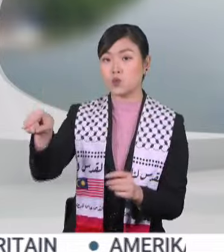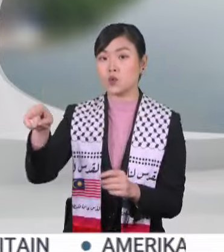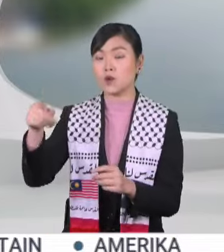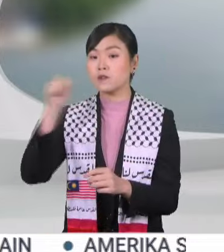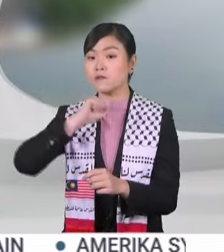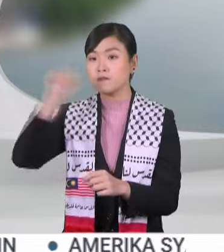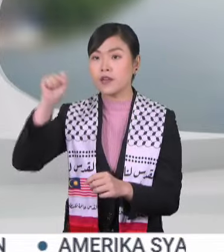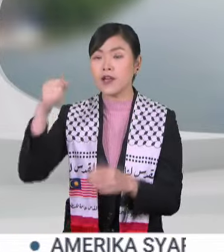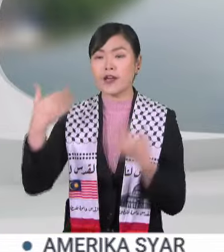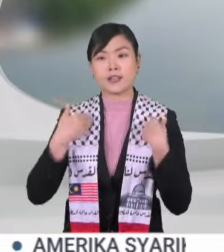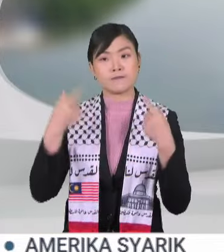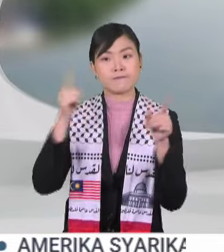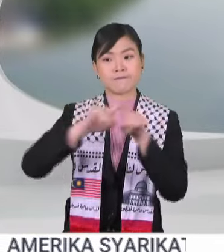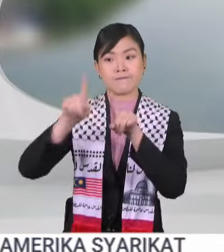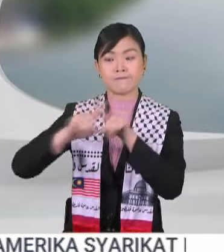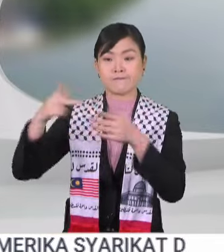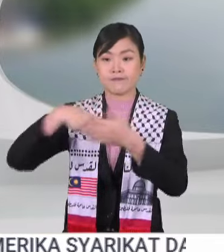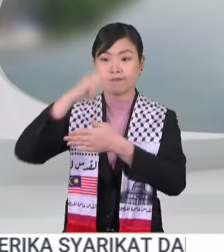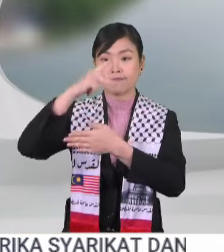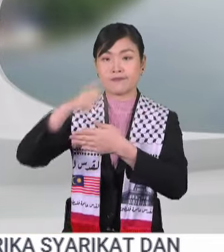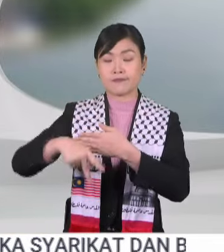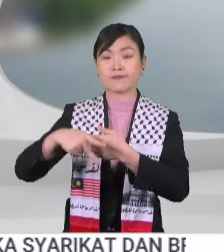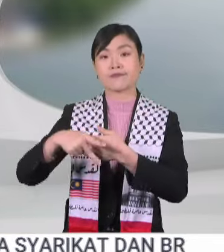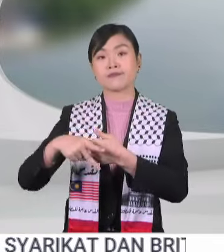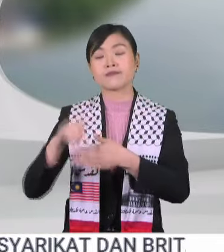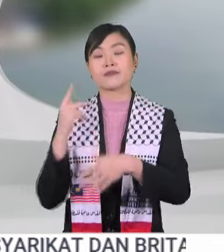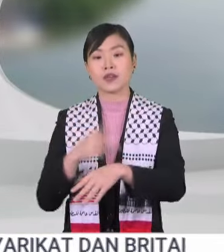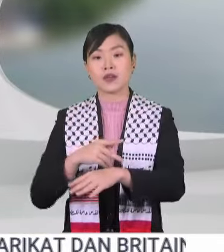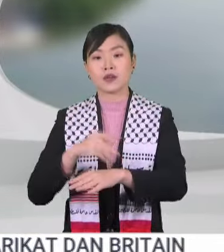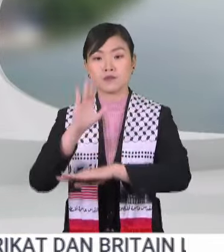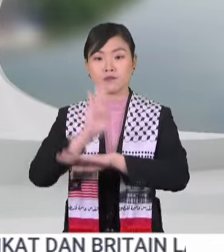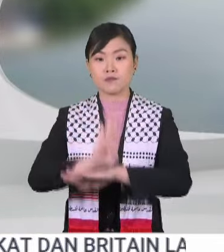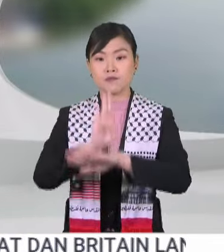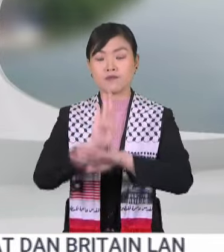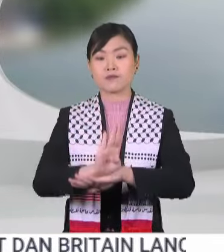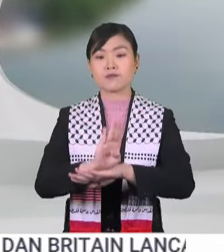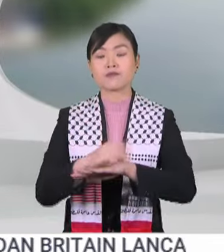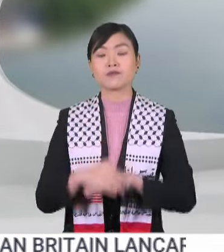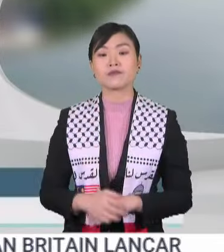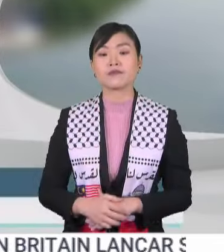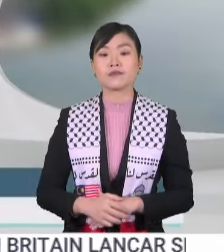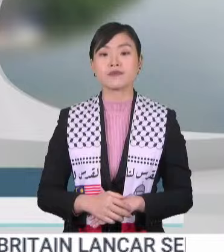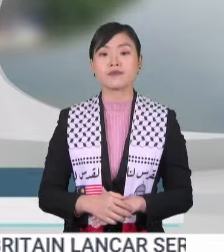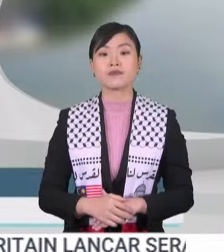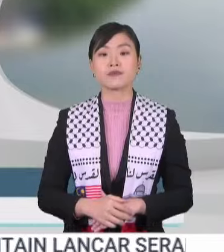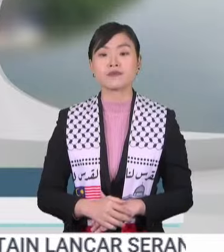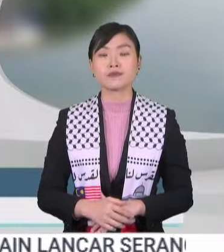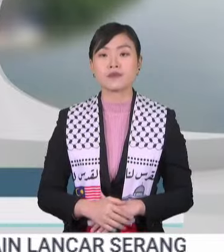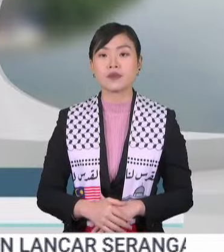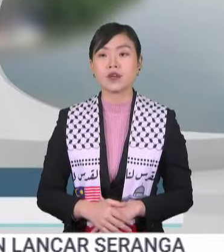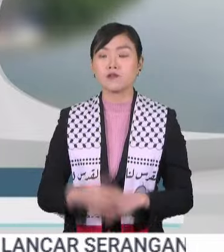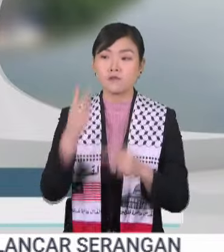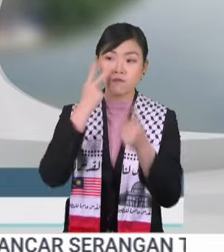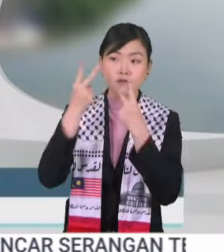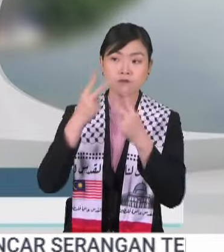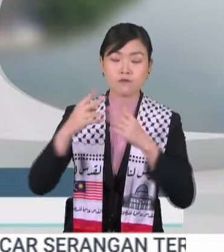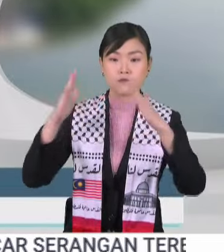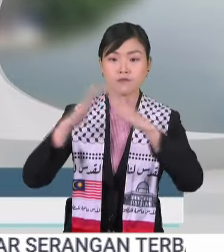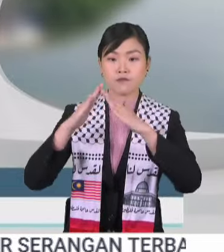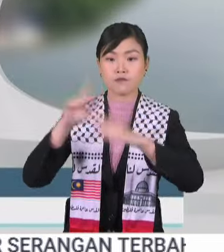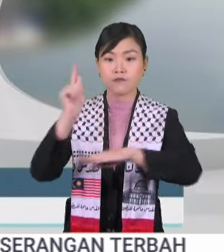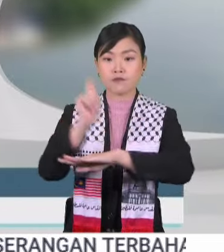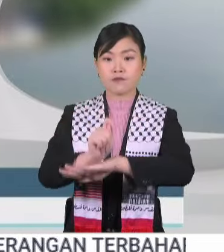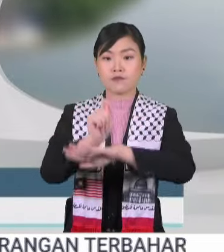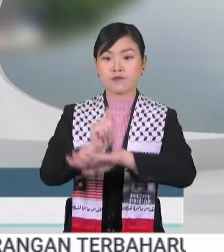dengan pelbagai program kebudayaan di mari-mari cultural Village inanam selain berpeluang melawat ke rumah tradisi rombongan turut